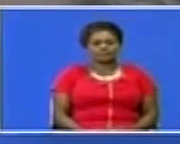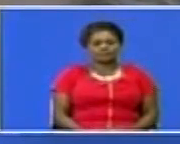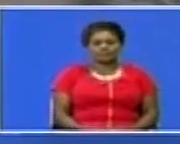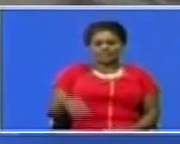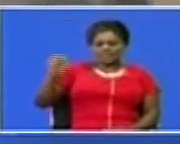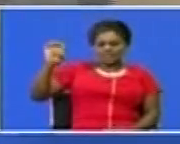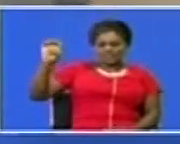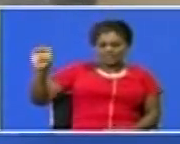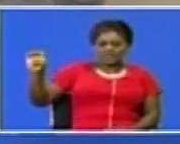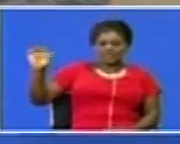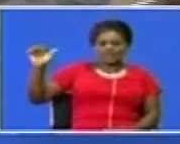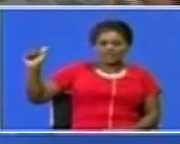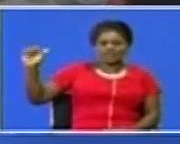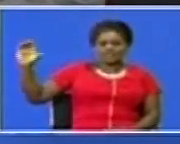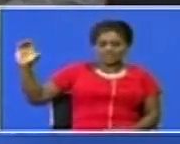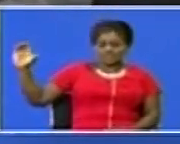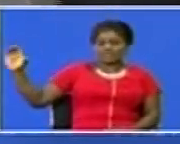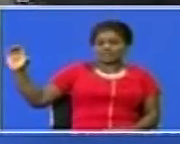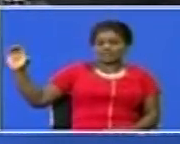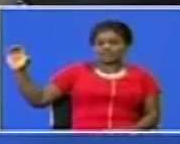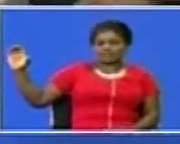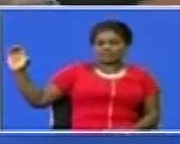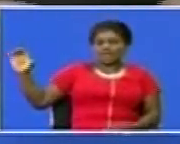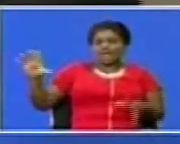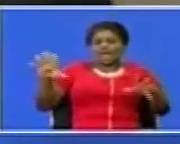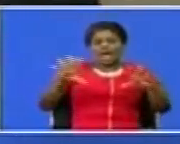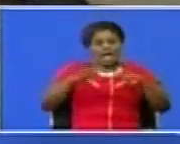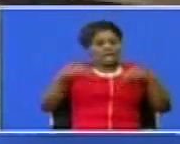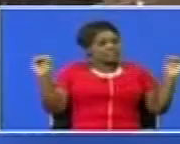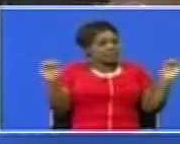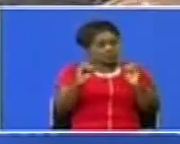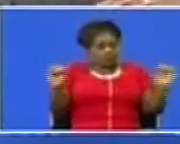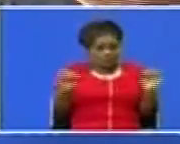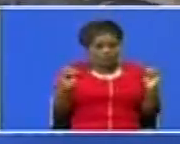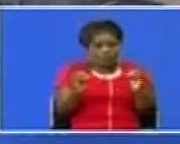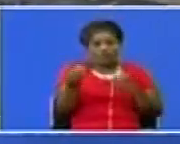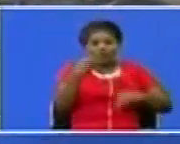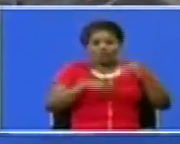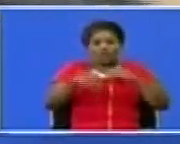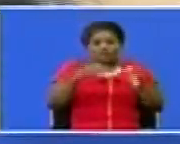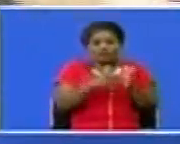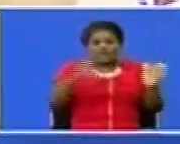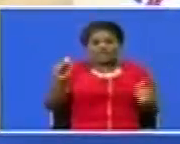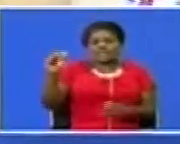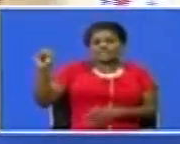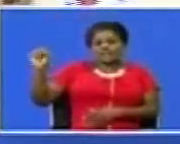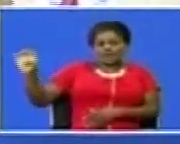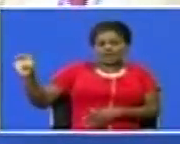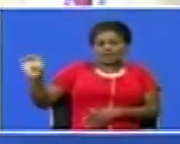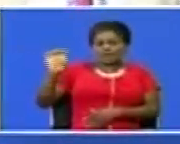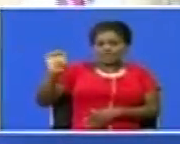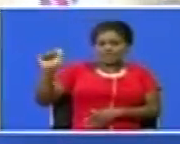Tume ya kupambana na ufisadi nchini EACC imekana kwamba iliharakisha madai ya ufisadi yanayokumba Bi Anwar Igoro.